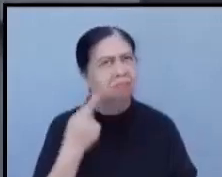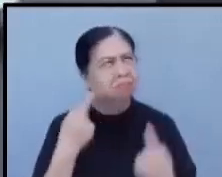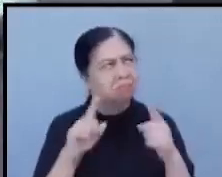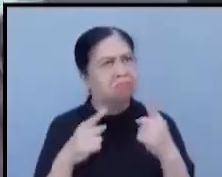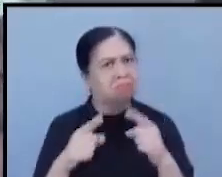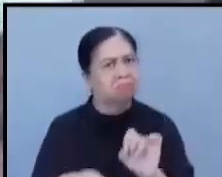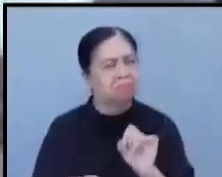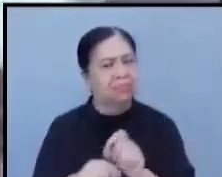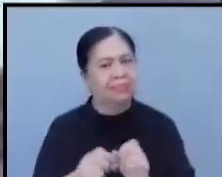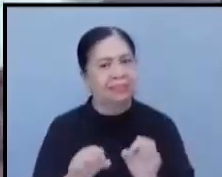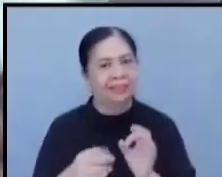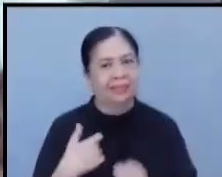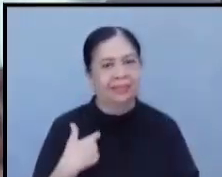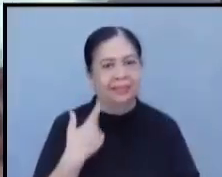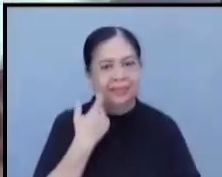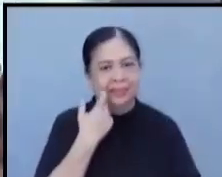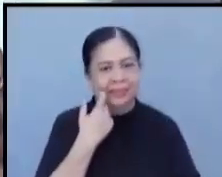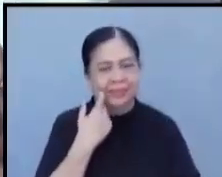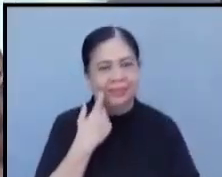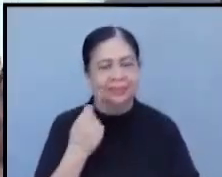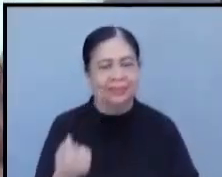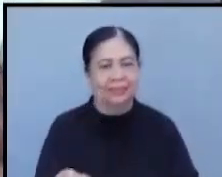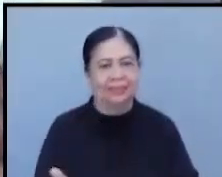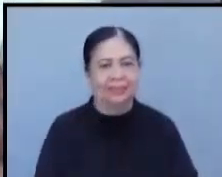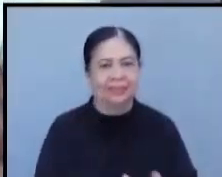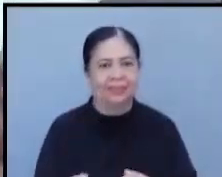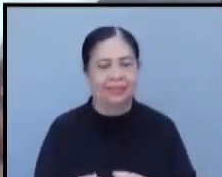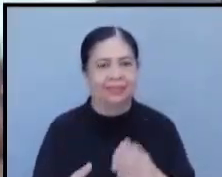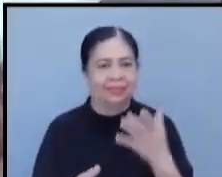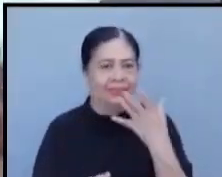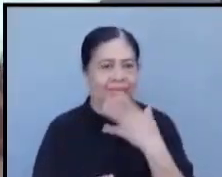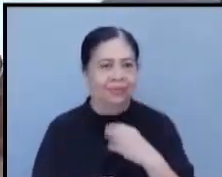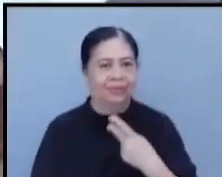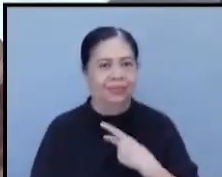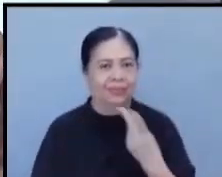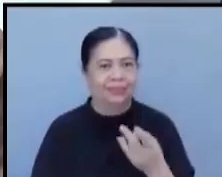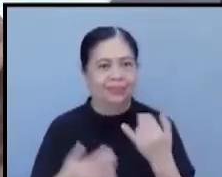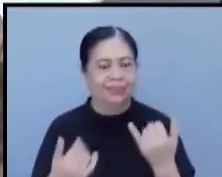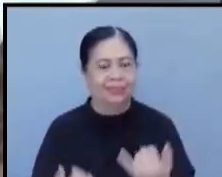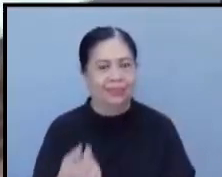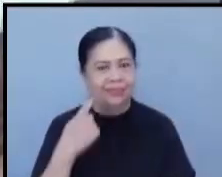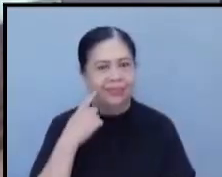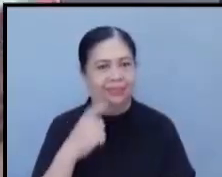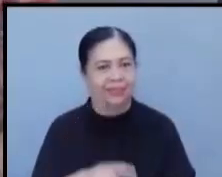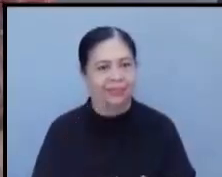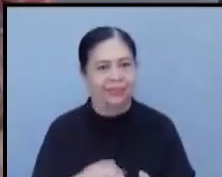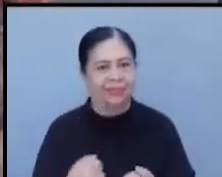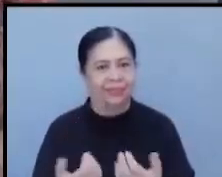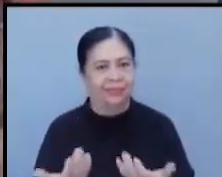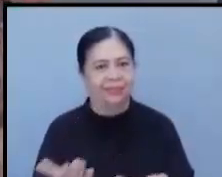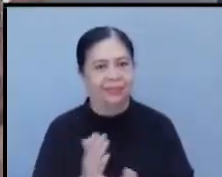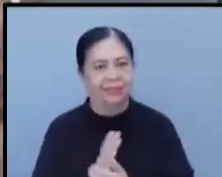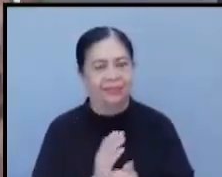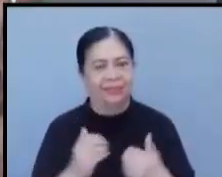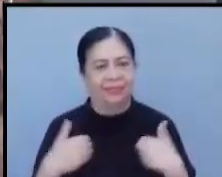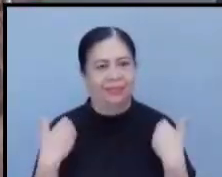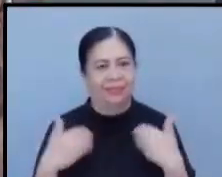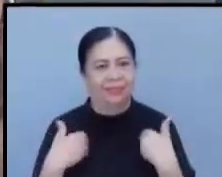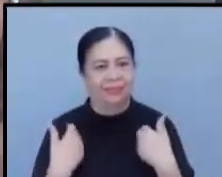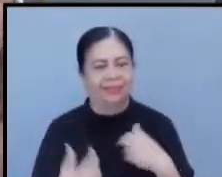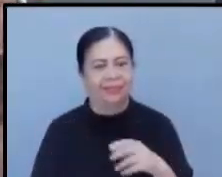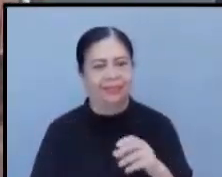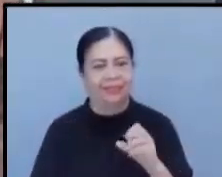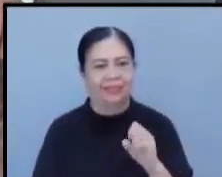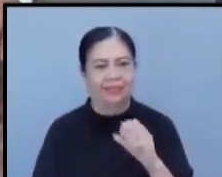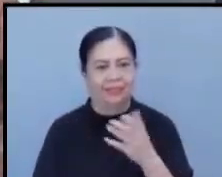Kung kanina ay pinahinga niya tayo sa kanyang beautiful voice, ngayon naman ay kilalanin natin ang multi-talented young artist na si Savannah Cathlyn